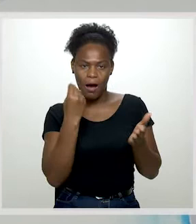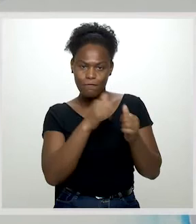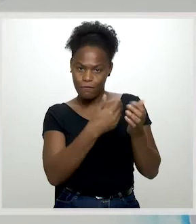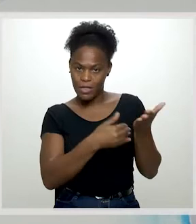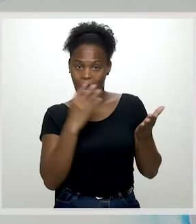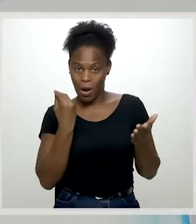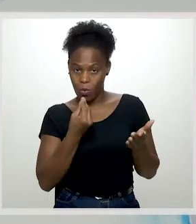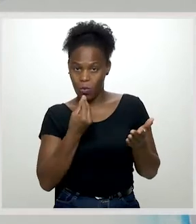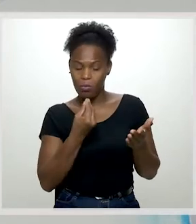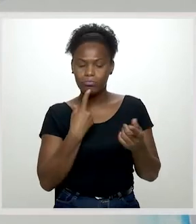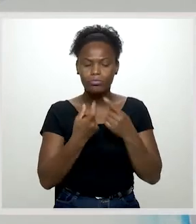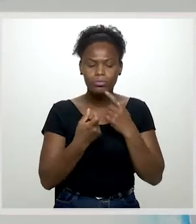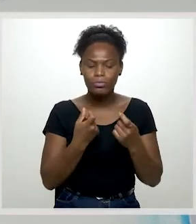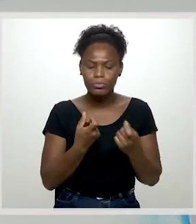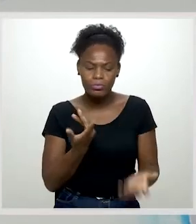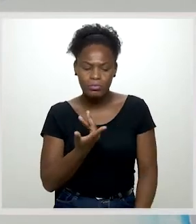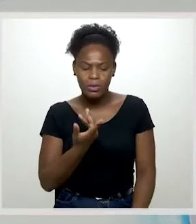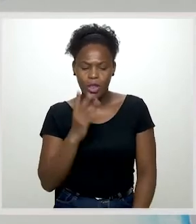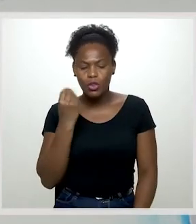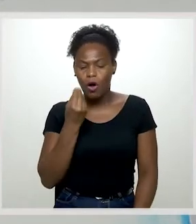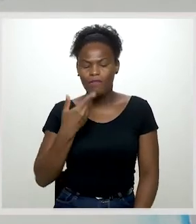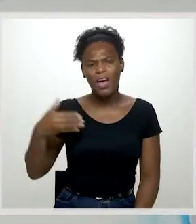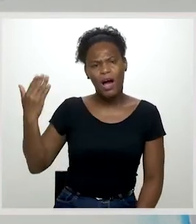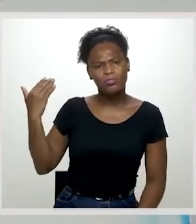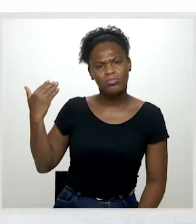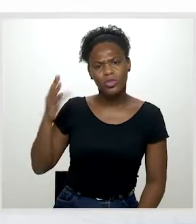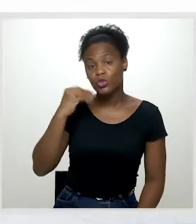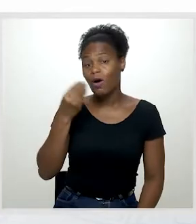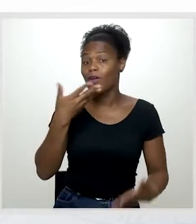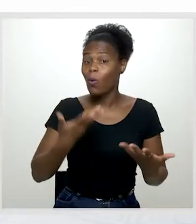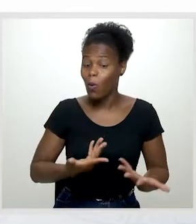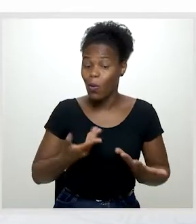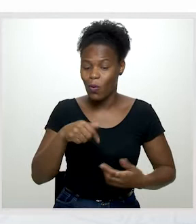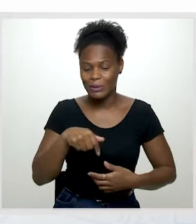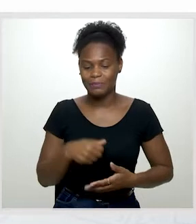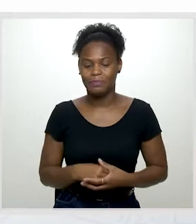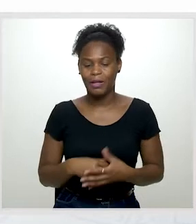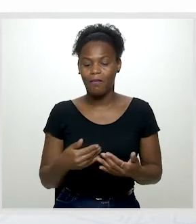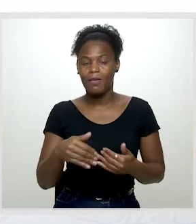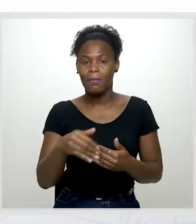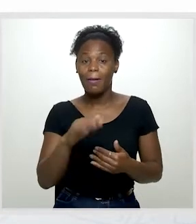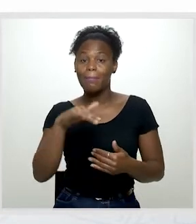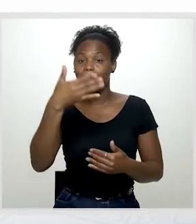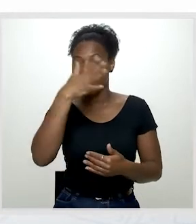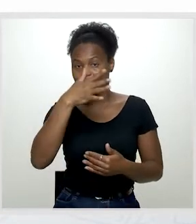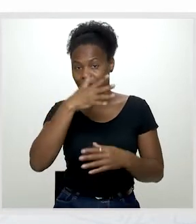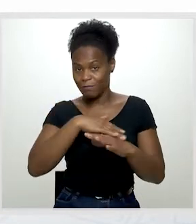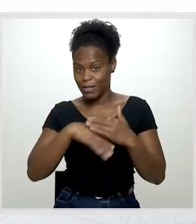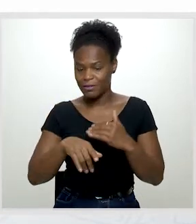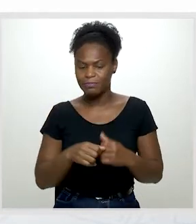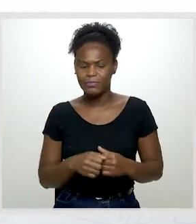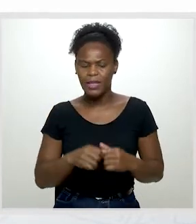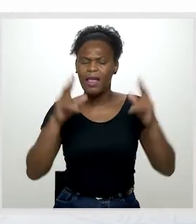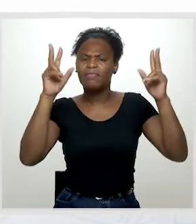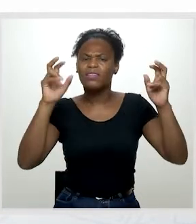d'apprenant enquête jeunes d'hier et d'aujourd'hui. Alors, on va faire la première activité.